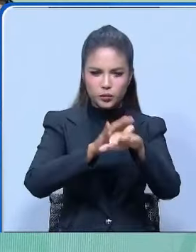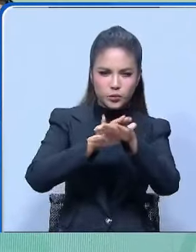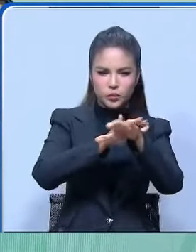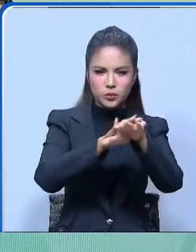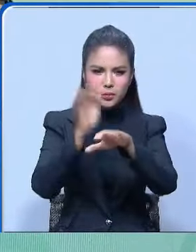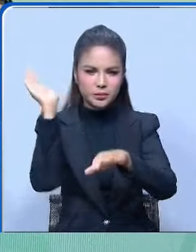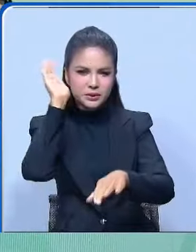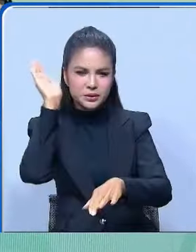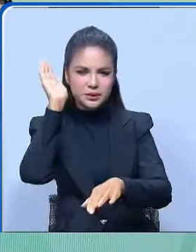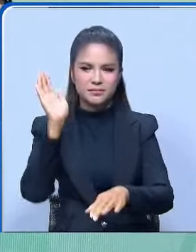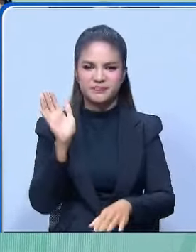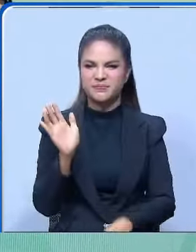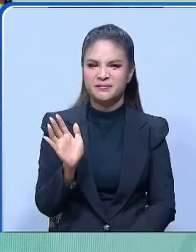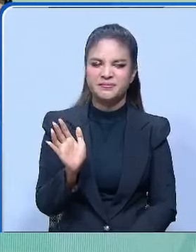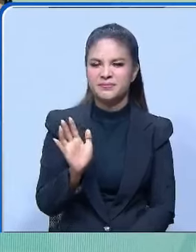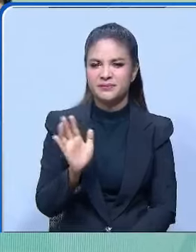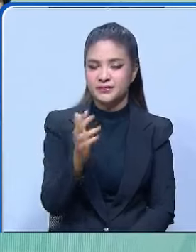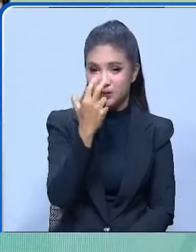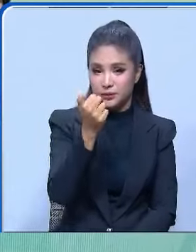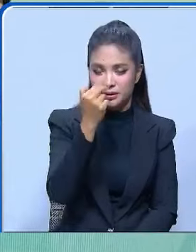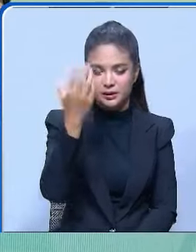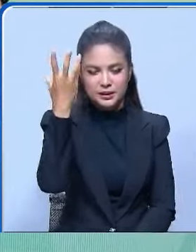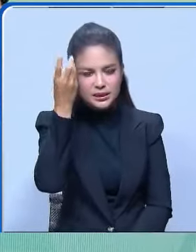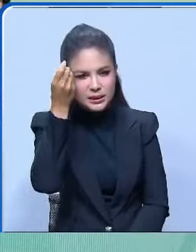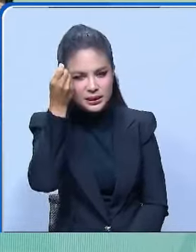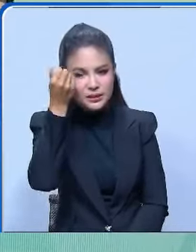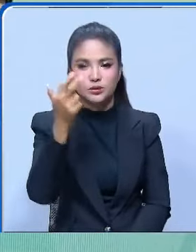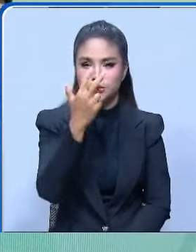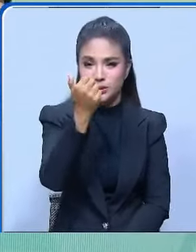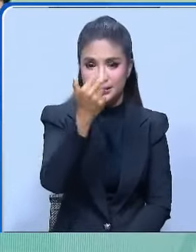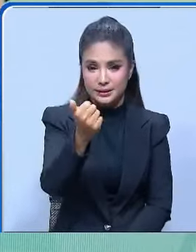แบบเนี้ยเราใช้วิจารณญาณนิดนึง ค่ะ คือก็ ไ